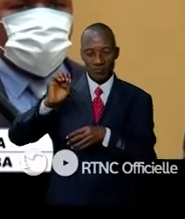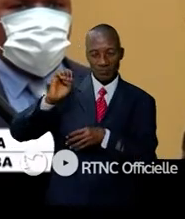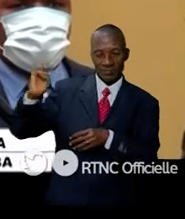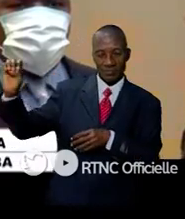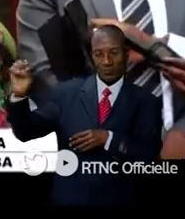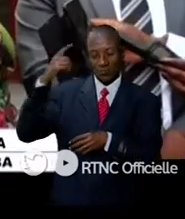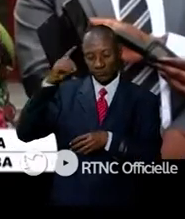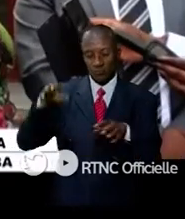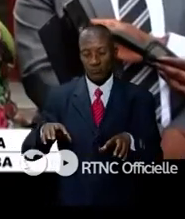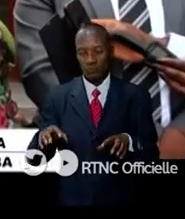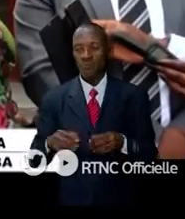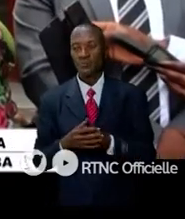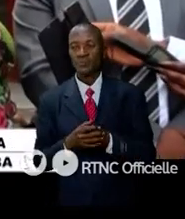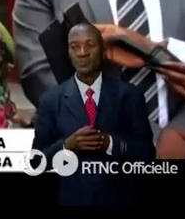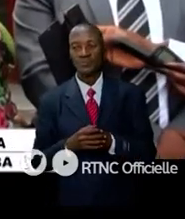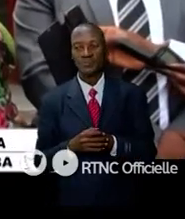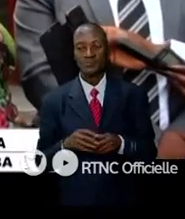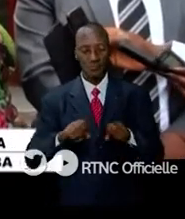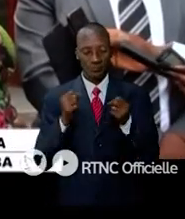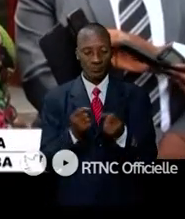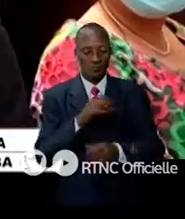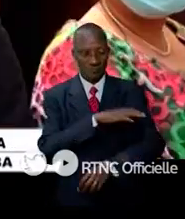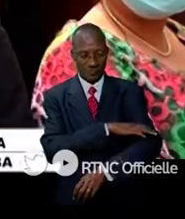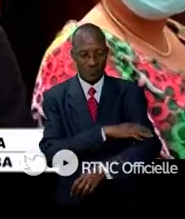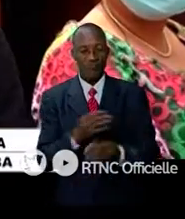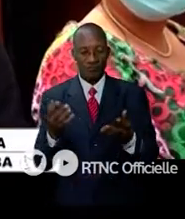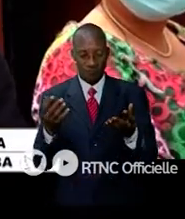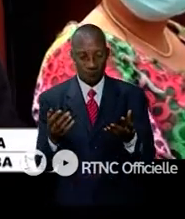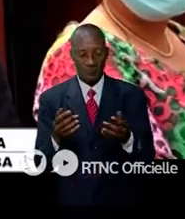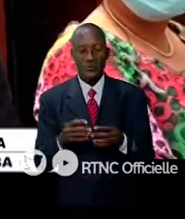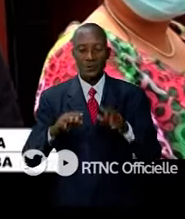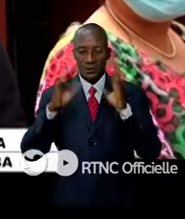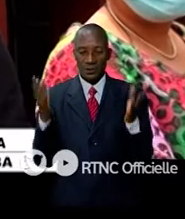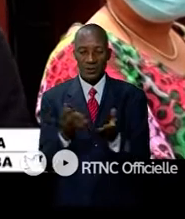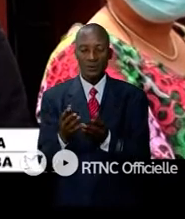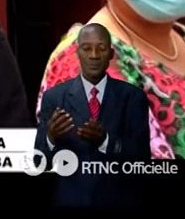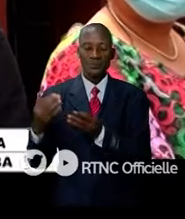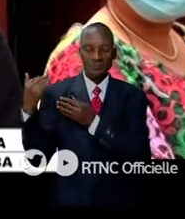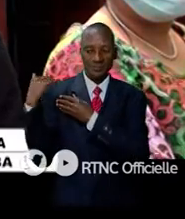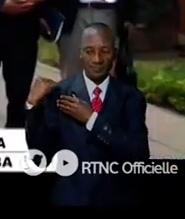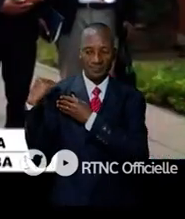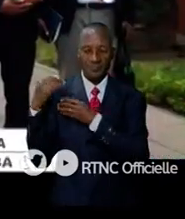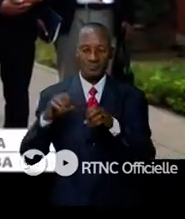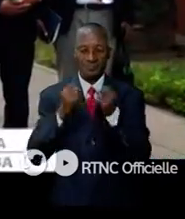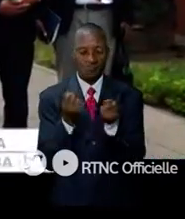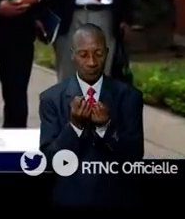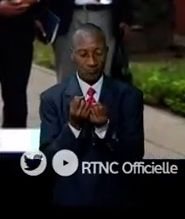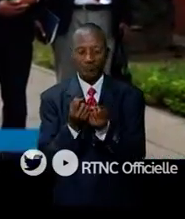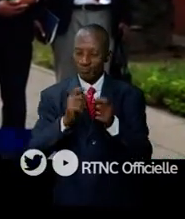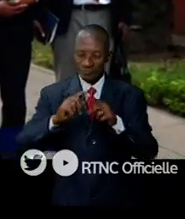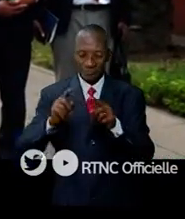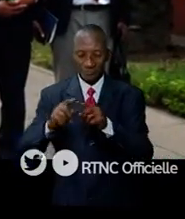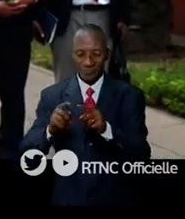notre pays. Par ailleurs, la société civile tient à l'implication de tous les partenaires sociopolitiques et religieux pour